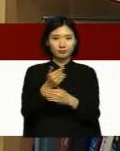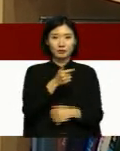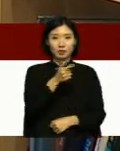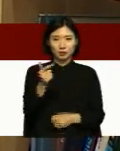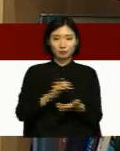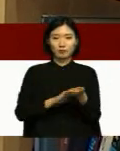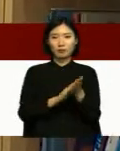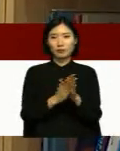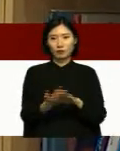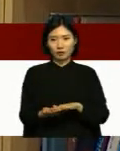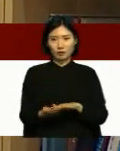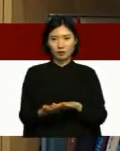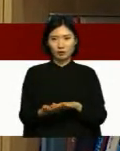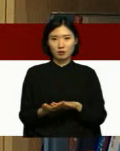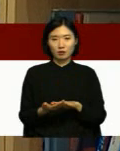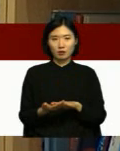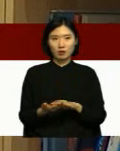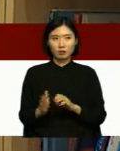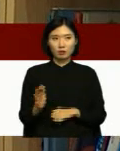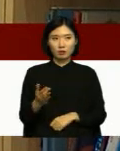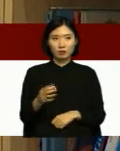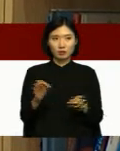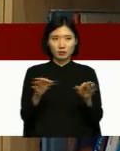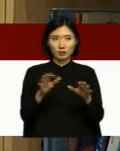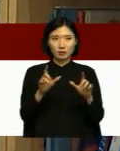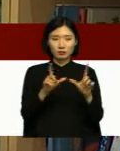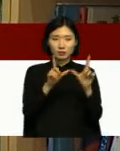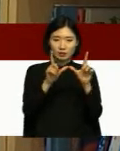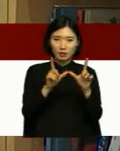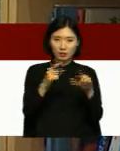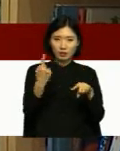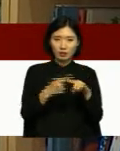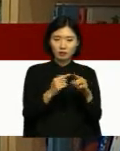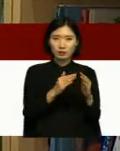변화 같아요. 그리고 이제 잠깐 살고 이사 가는 동네가 아니라